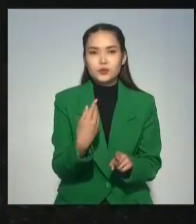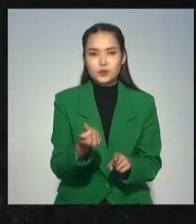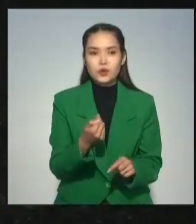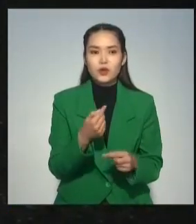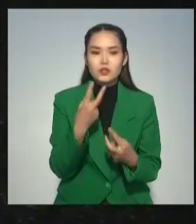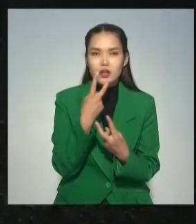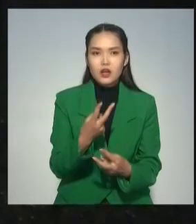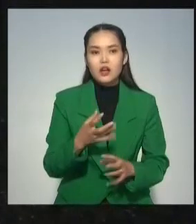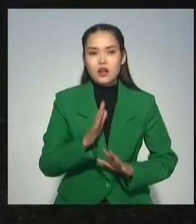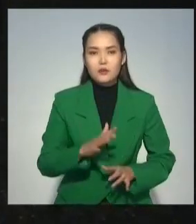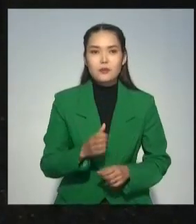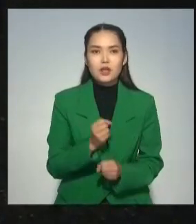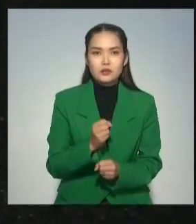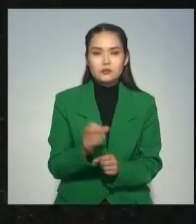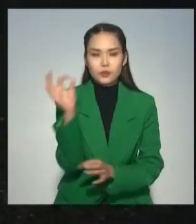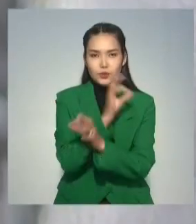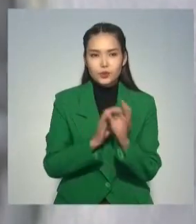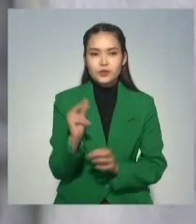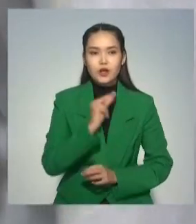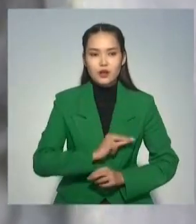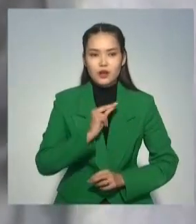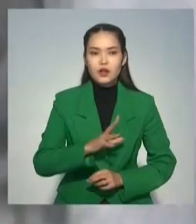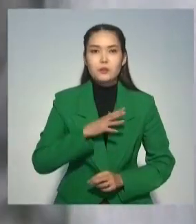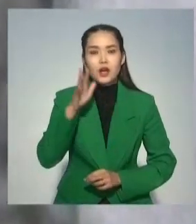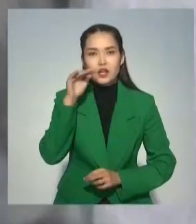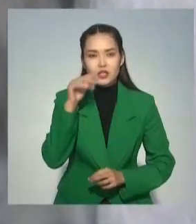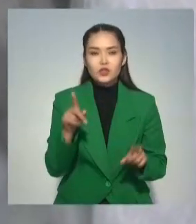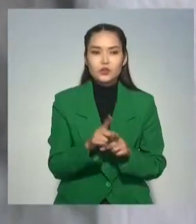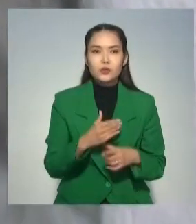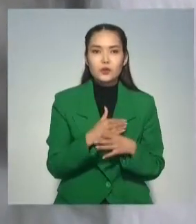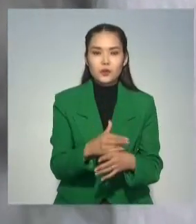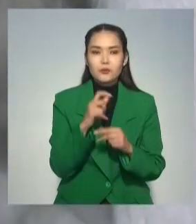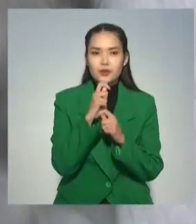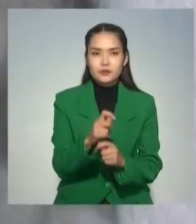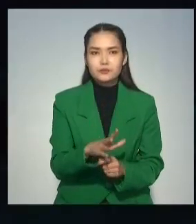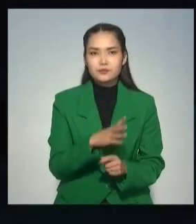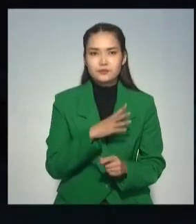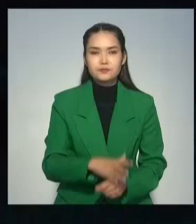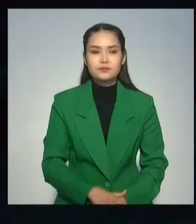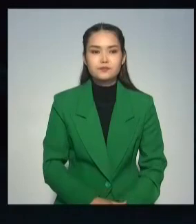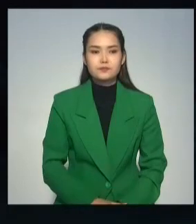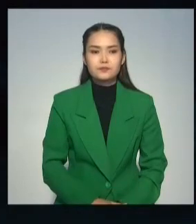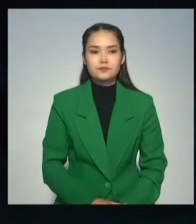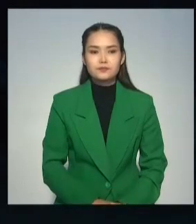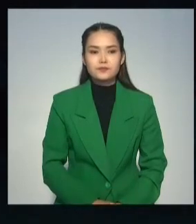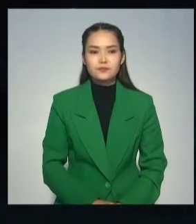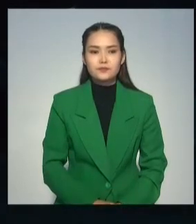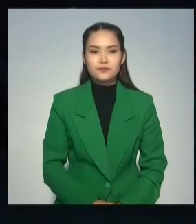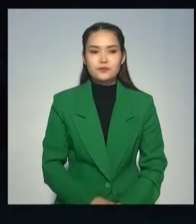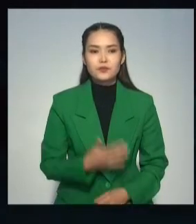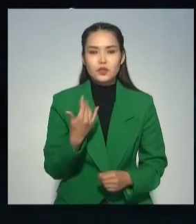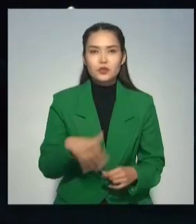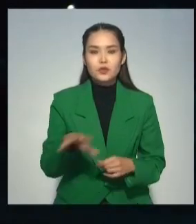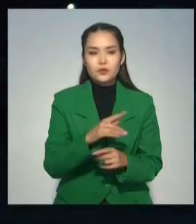қарамастан үздіксіз жұмыс істеуге тура келді дейді. Иттердің де көмегі зор болғанын жеткізді. Сосын жаңағы өзіміздің объекті, үлкен объект болды,